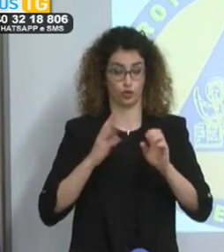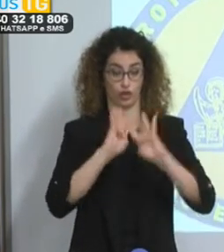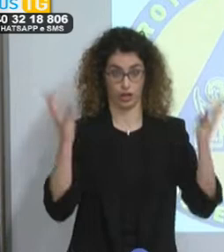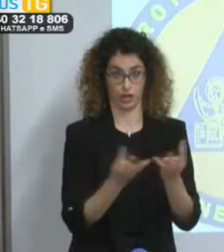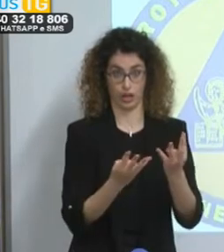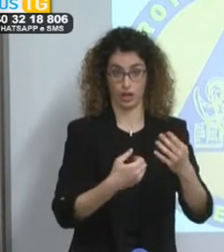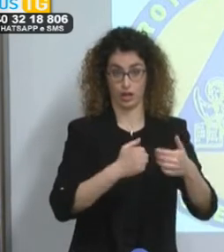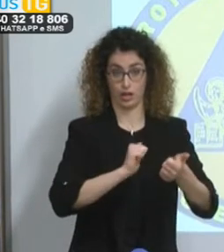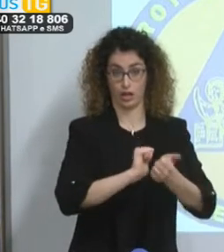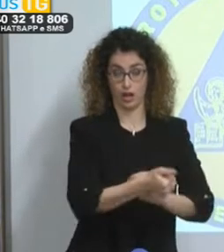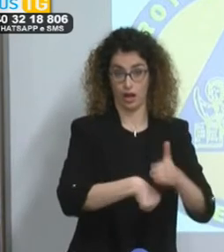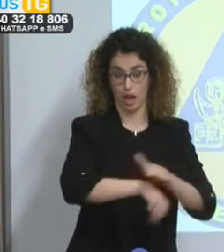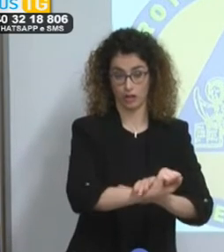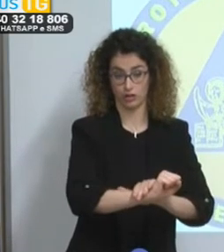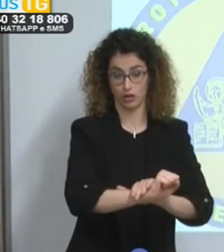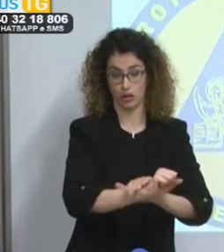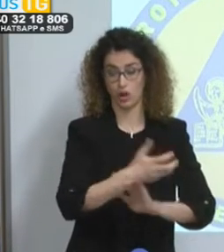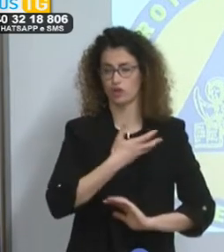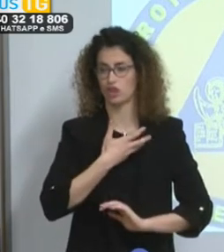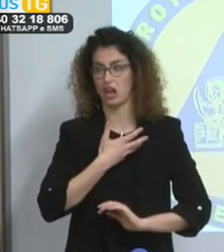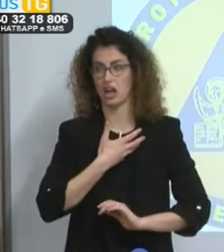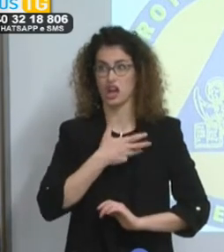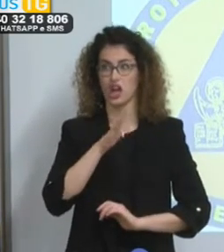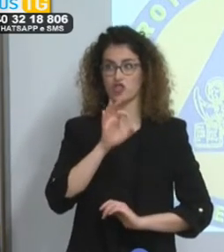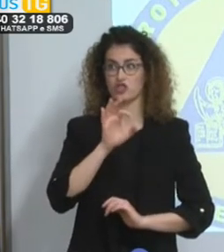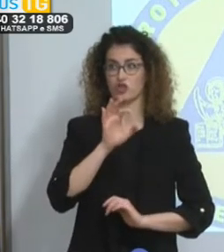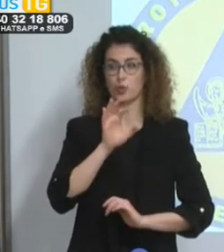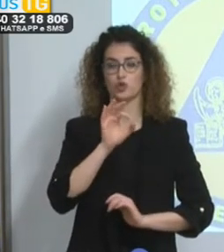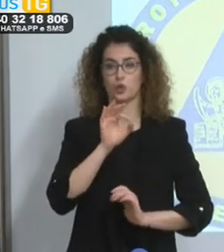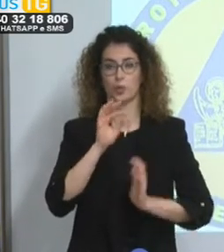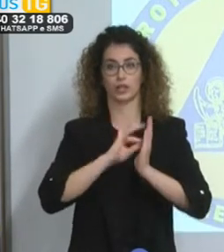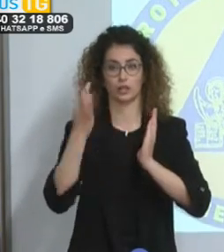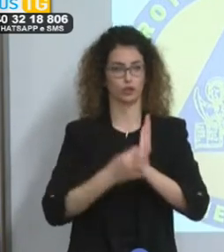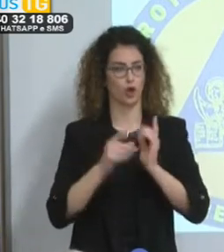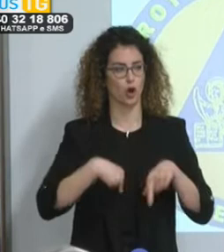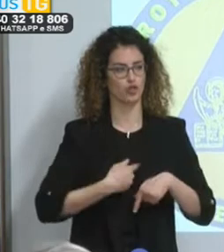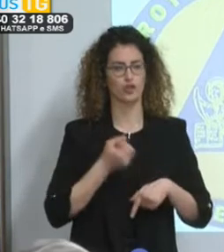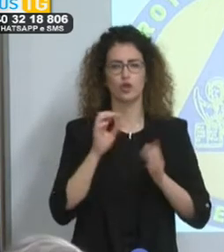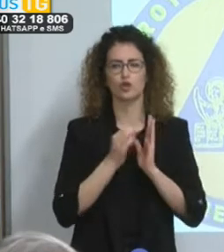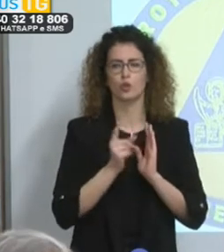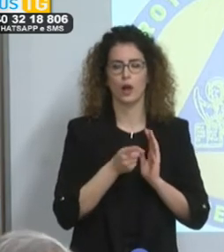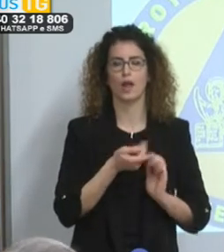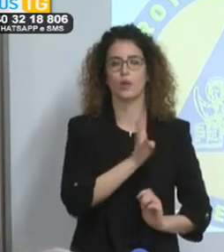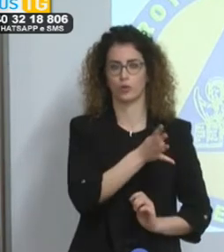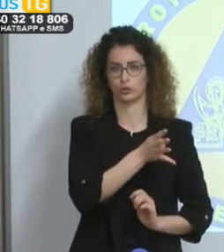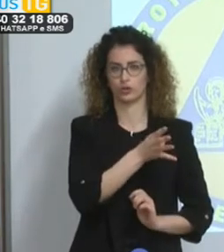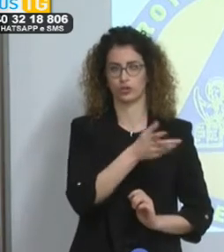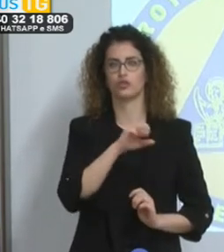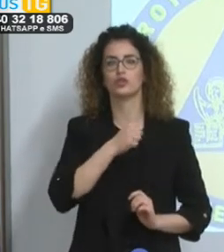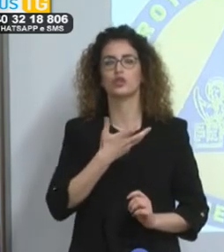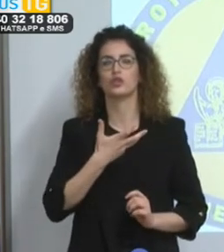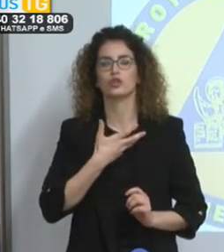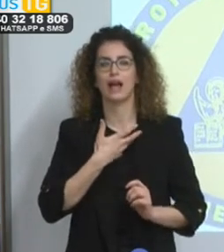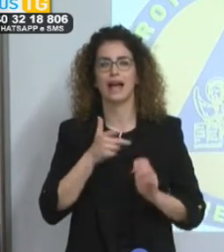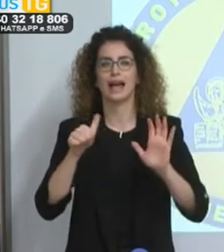60 giorni, 50, 60 giorni più o meno, no? Da oggi che giorno è? Il 14,